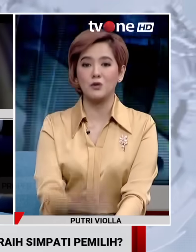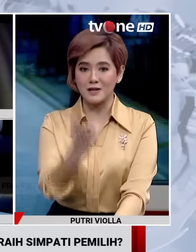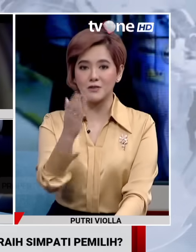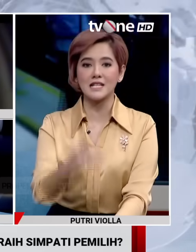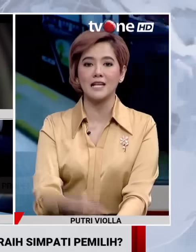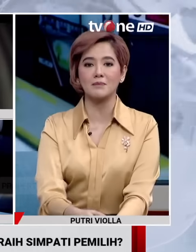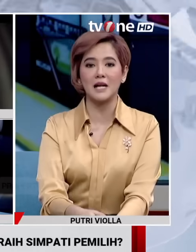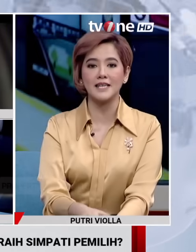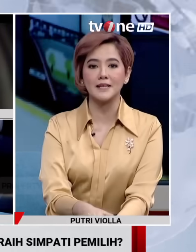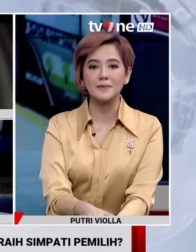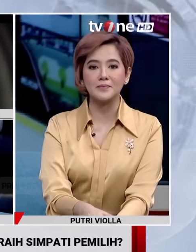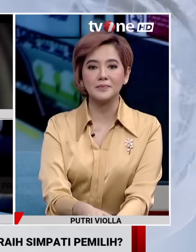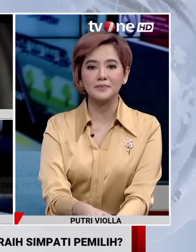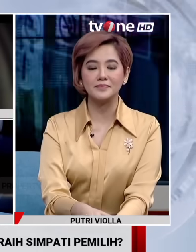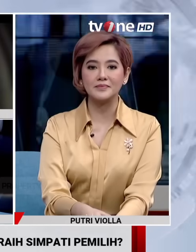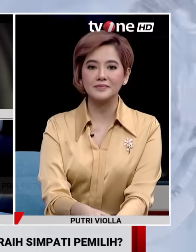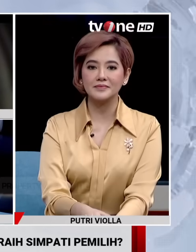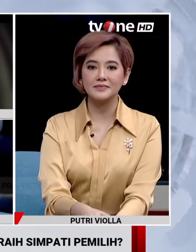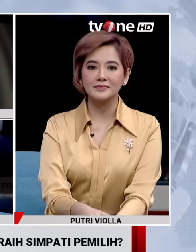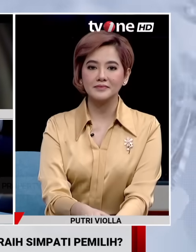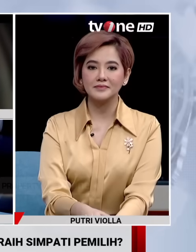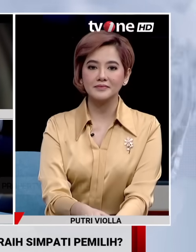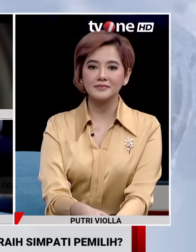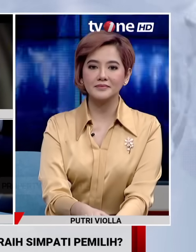lalu. Mas Nyarwi silakan penilaiannya.